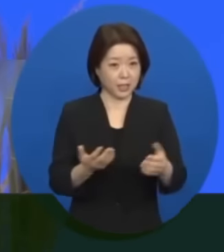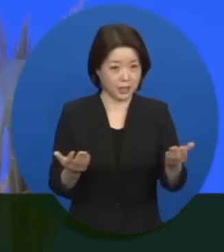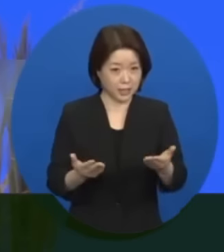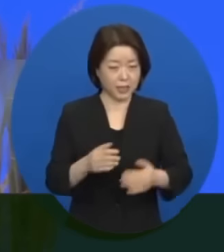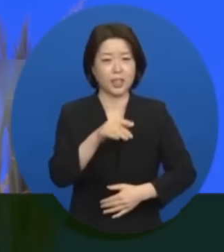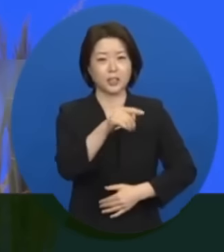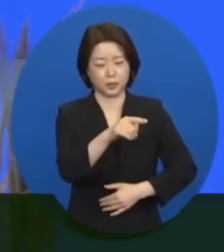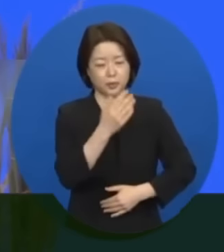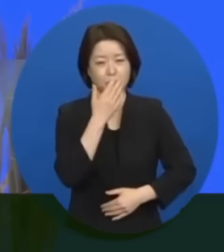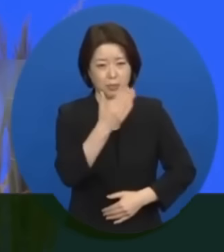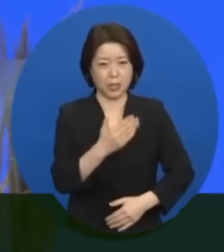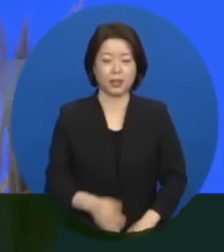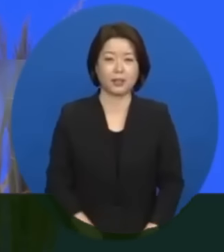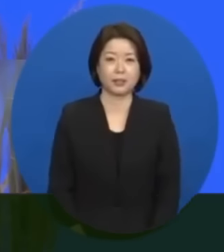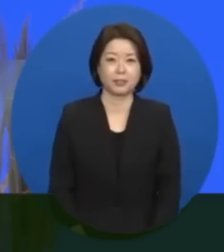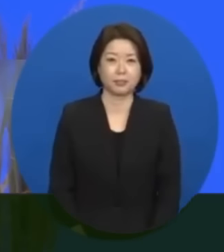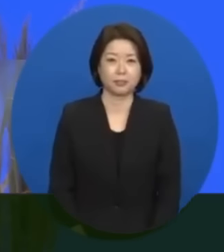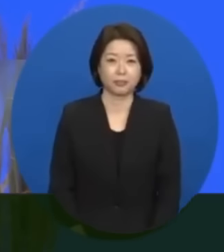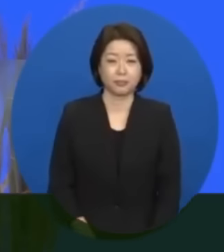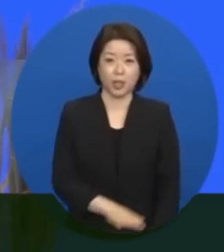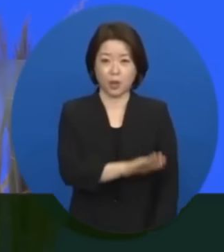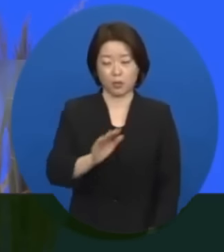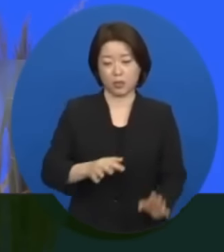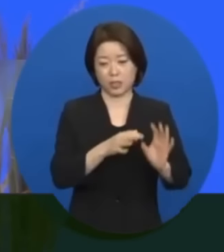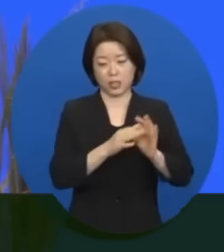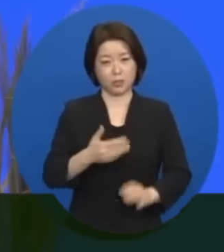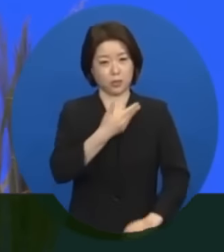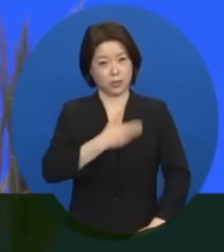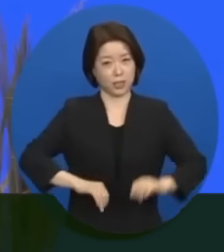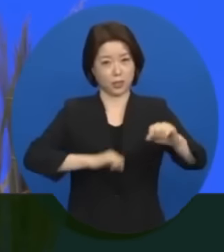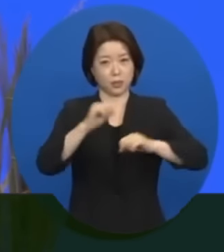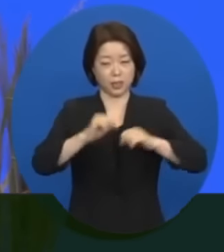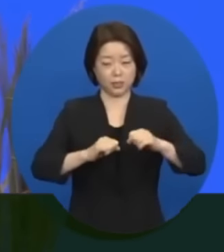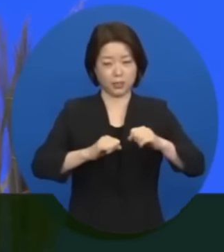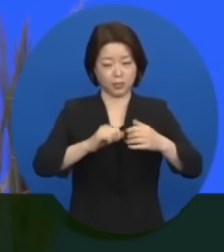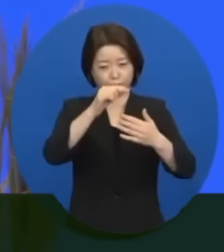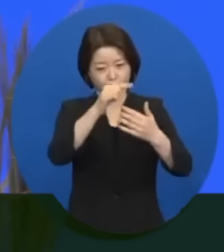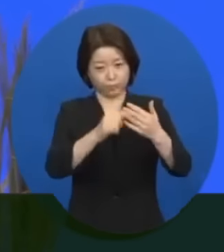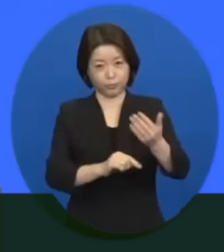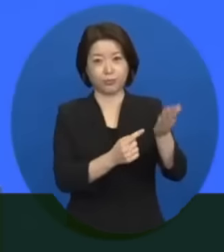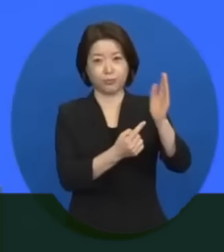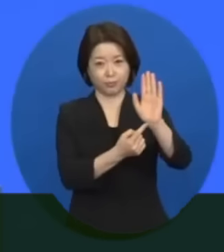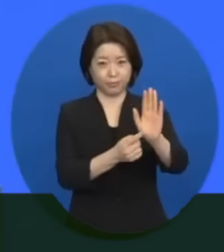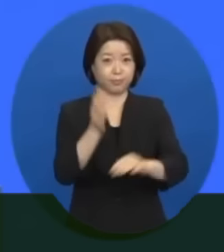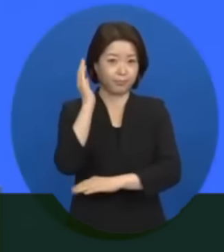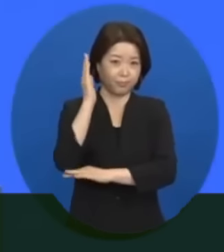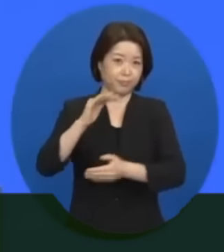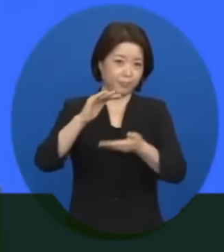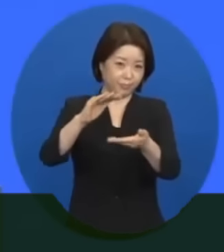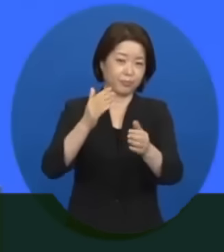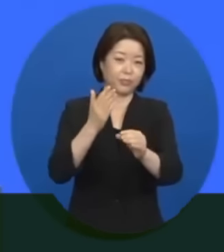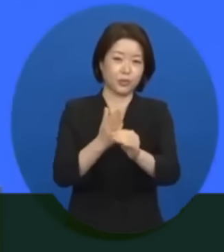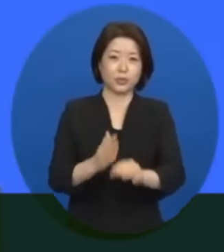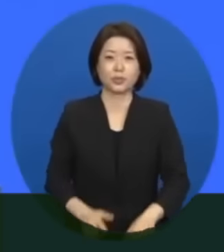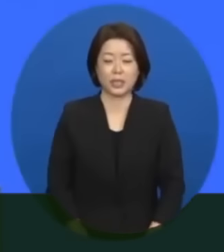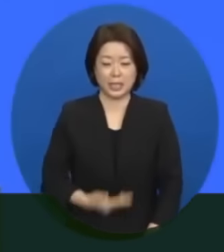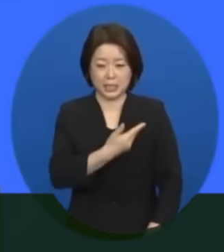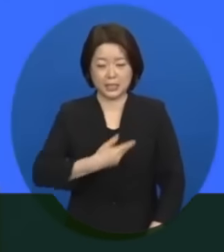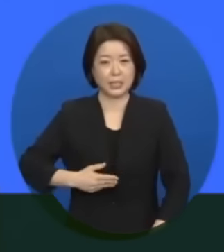말씀을 나누겠습니다 우리는 계속해서 사도행전을 나누고 있습니다 사도들의 행적을